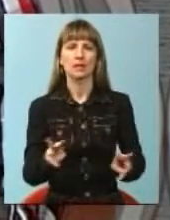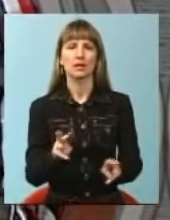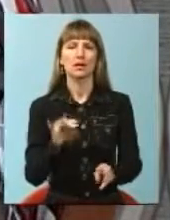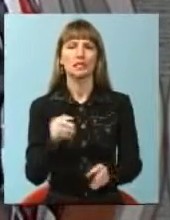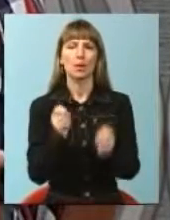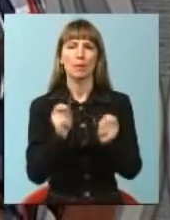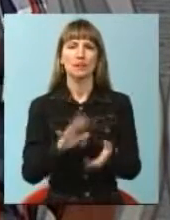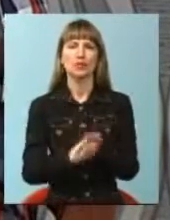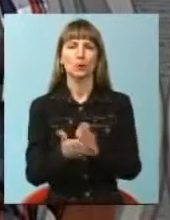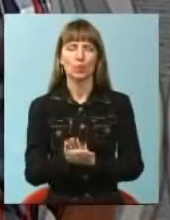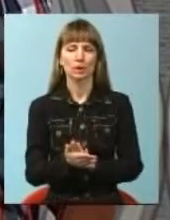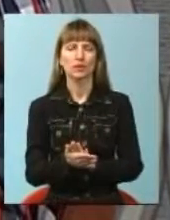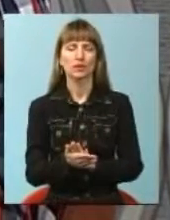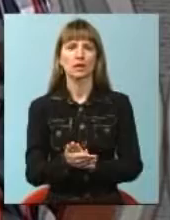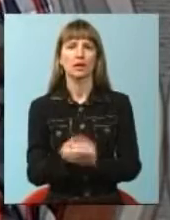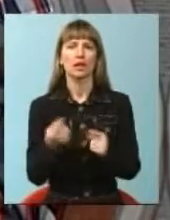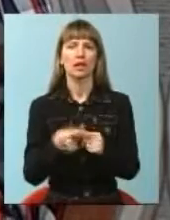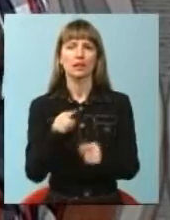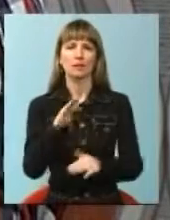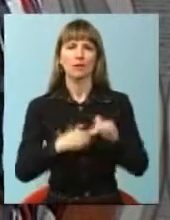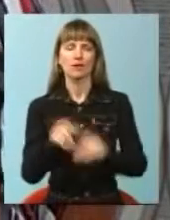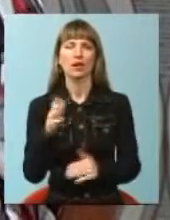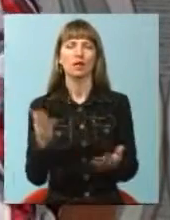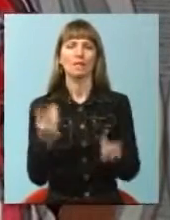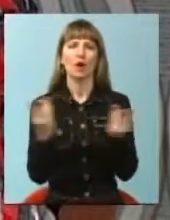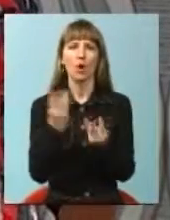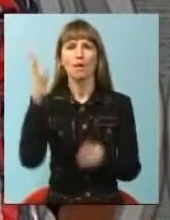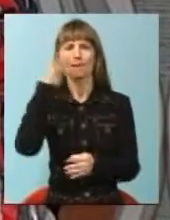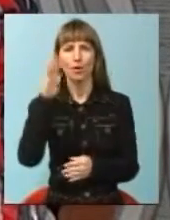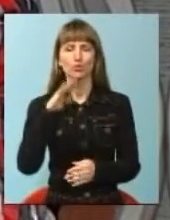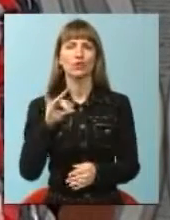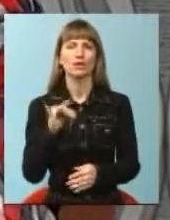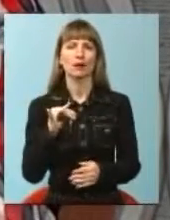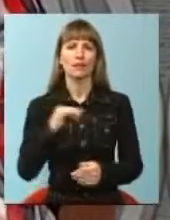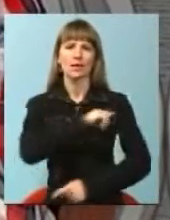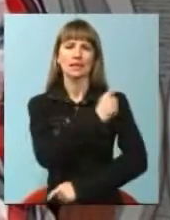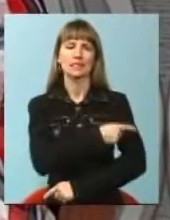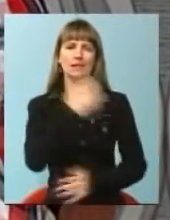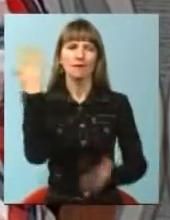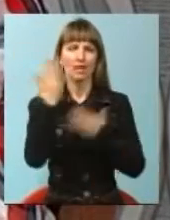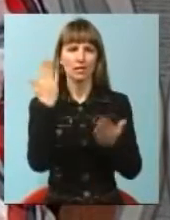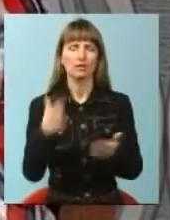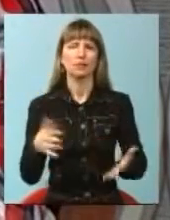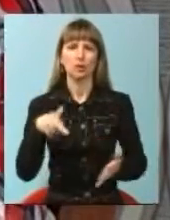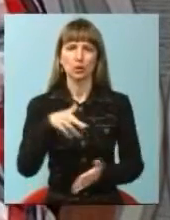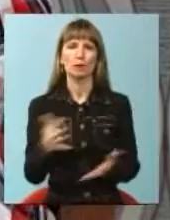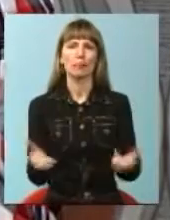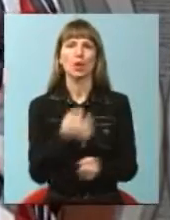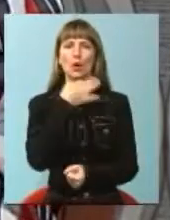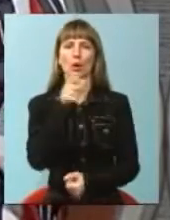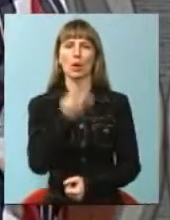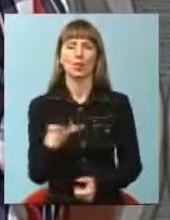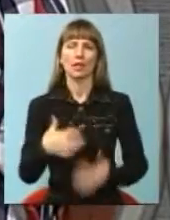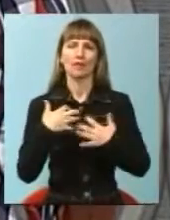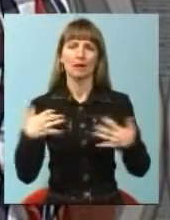надзвичайних ситуацій. Тобто це ті фахівці, які і в полум'я, і в вогонь, і в воду, і в буреві вони йдуть на допомогу рятувати будь-кого – людей,